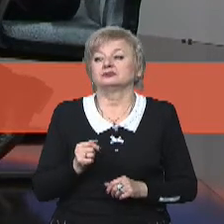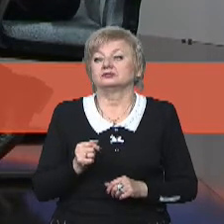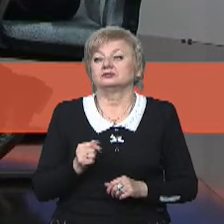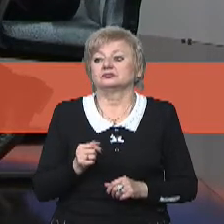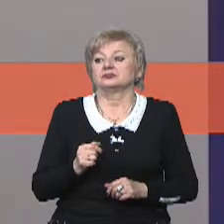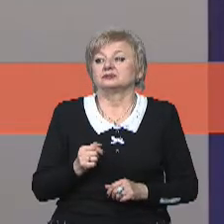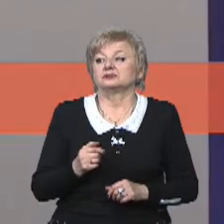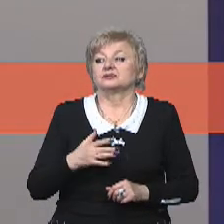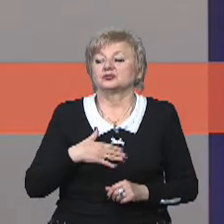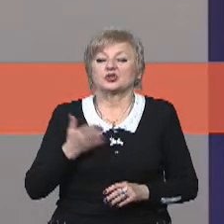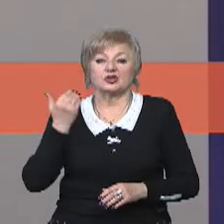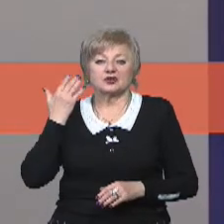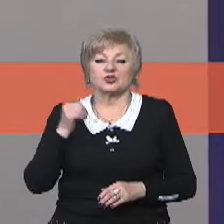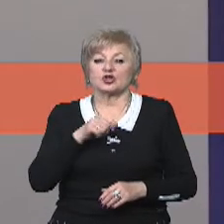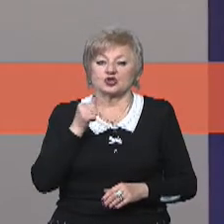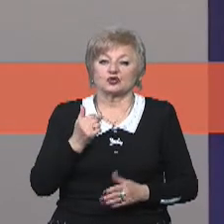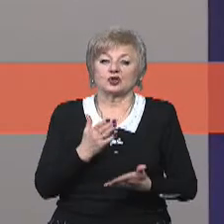і минулі роки, вони є